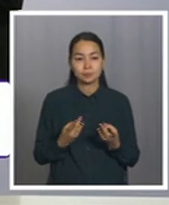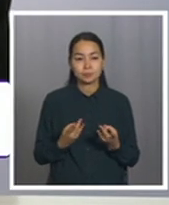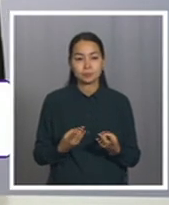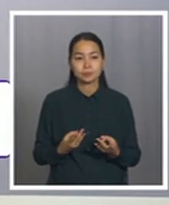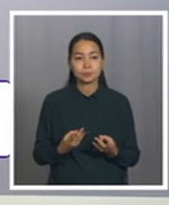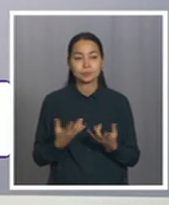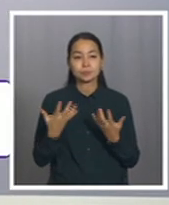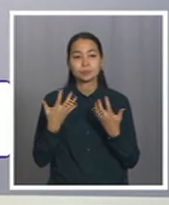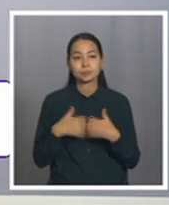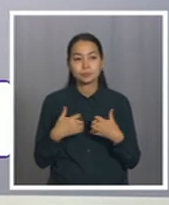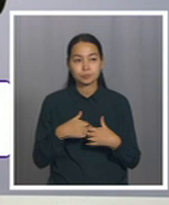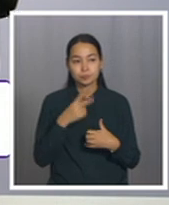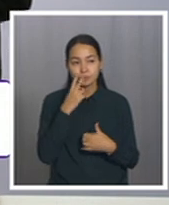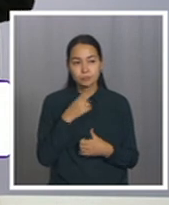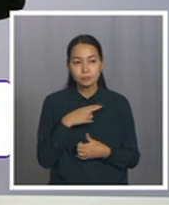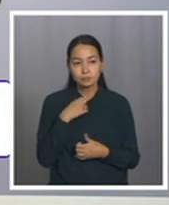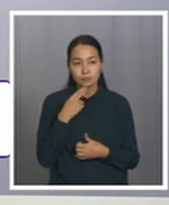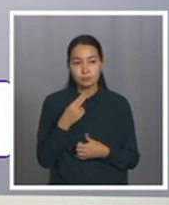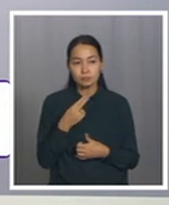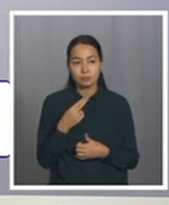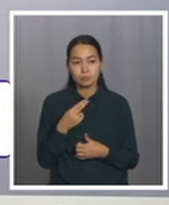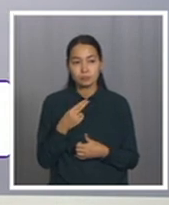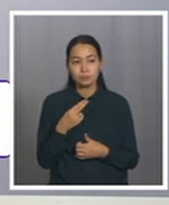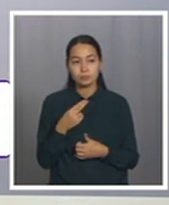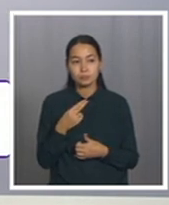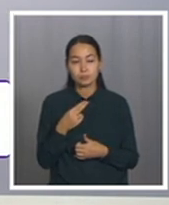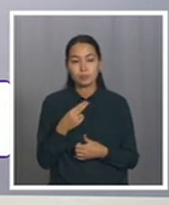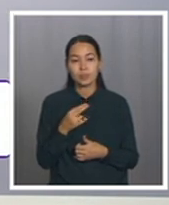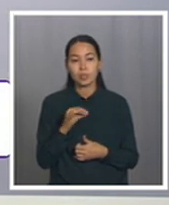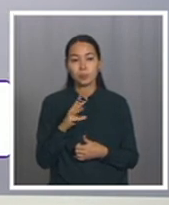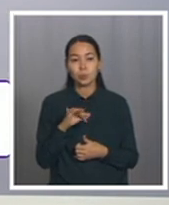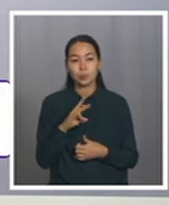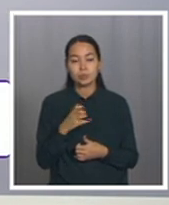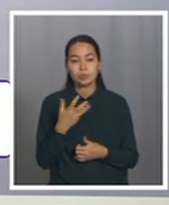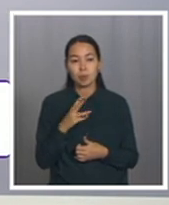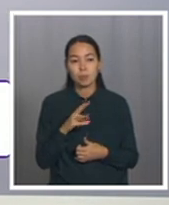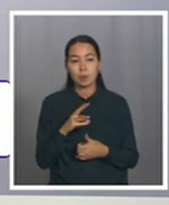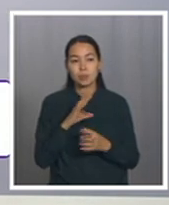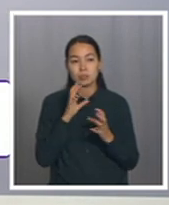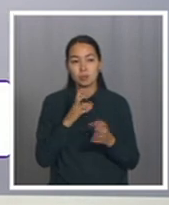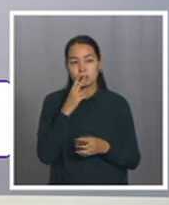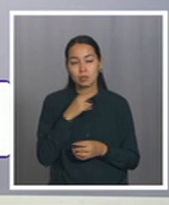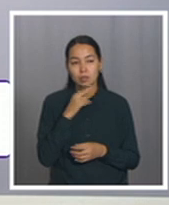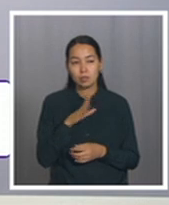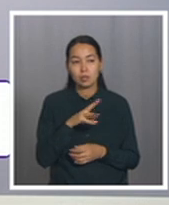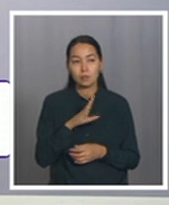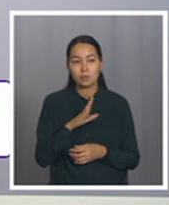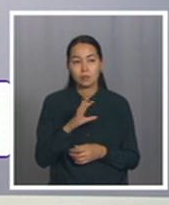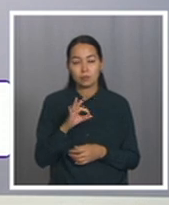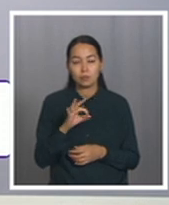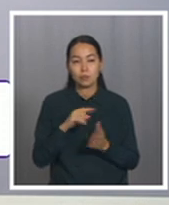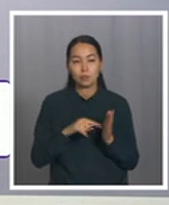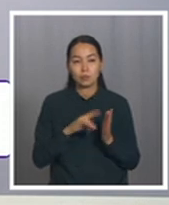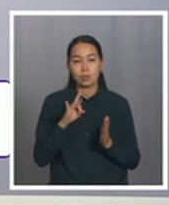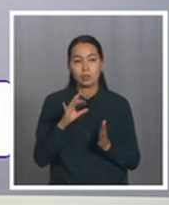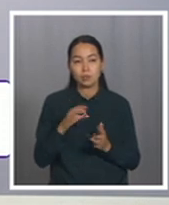Шешуіне келетін болсақ, біз импульс моментінің сақталу заңын қолданамыз. Және MV0 көбейтілген R0